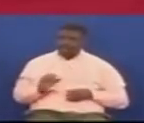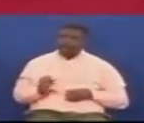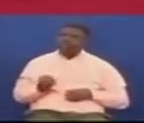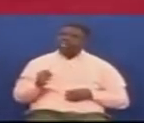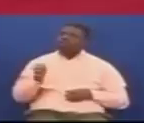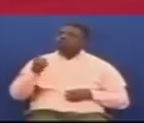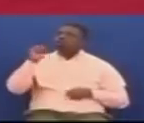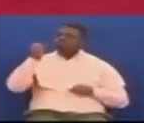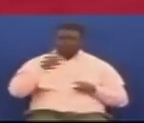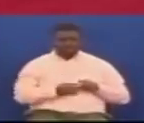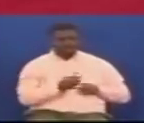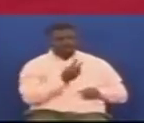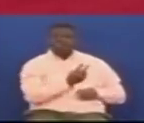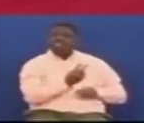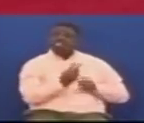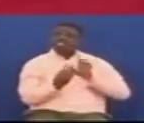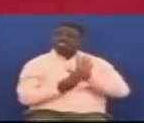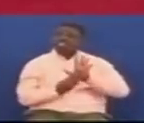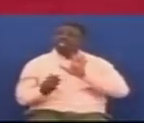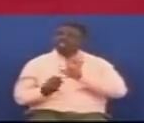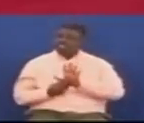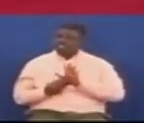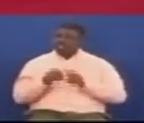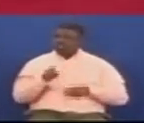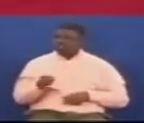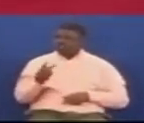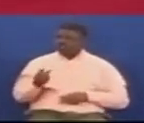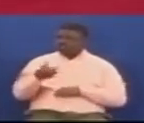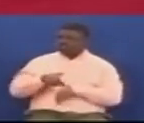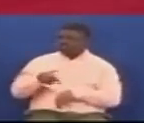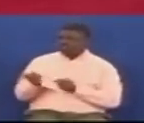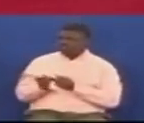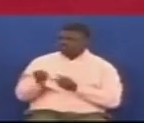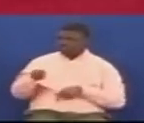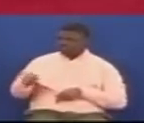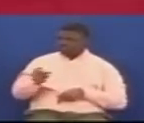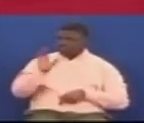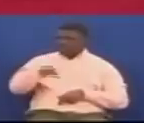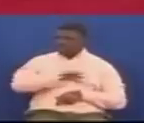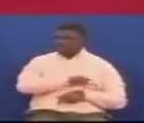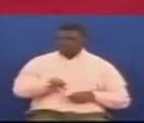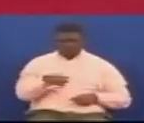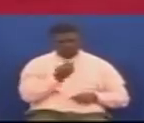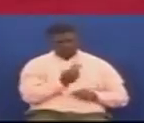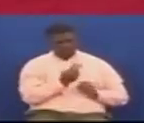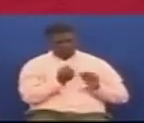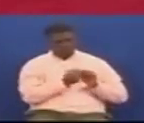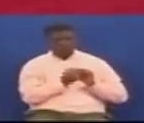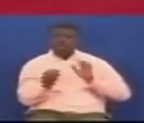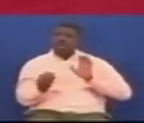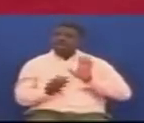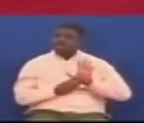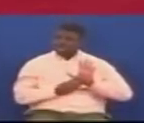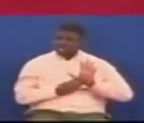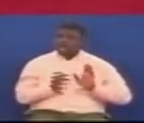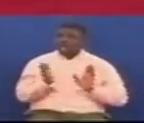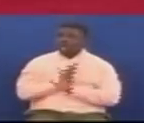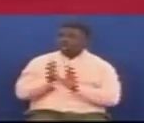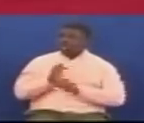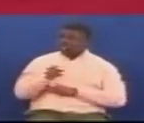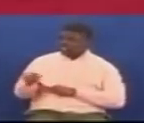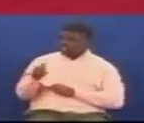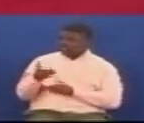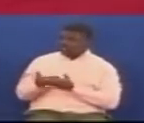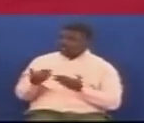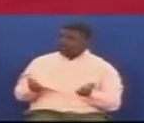milioni 299.2 katika kipindi kama hicho mwaka 2018. Hali hii ilisababishwa kwa kiasi kikubwa na